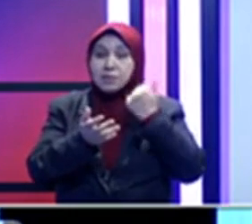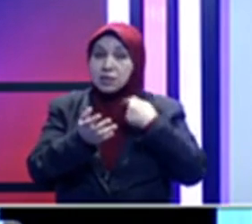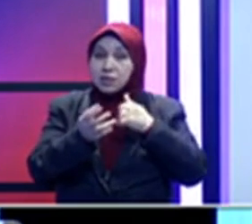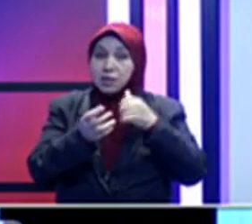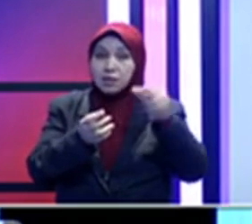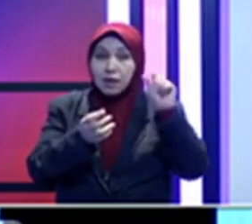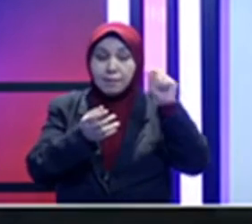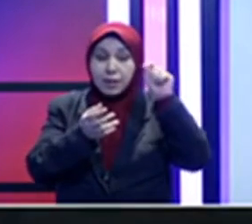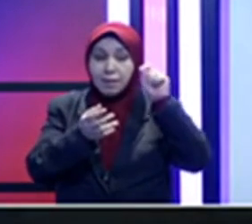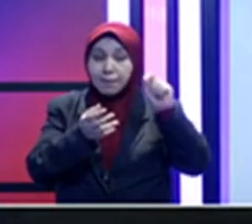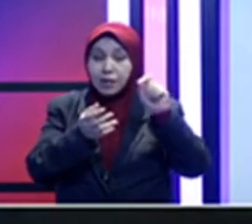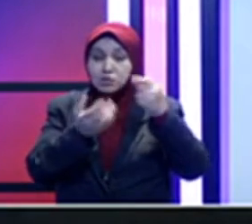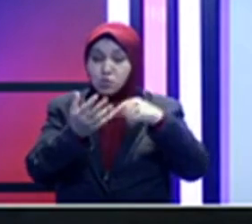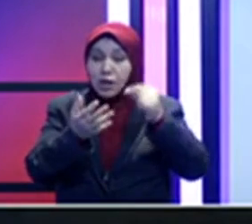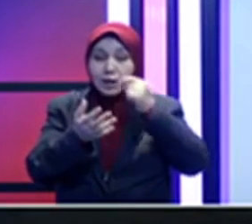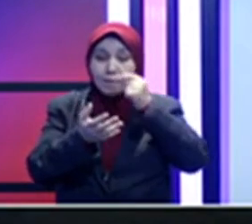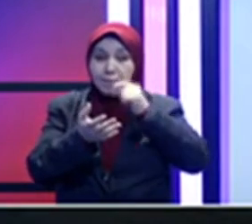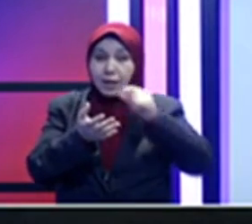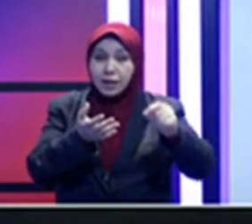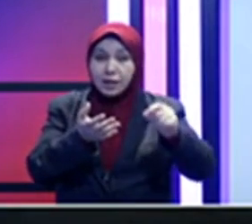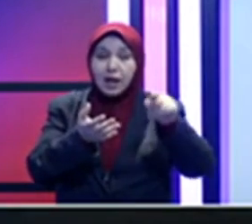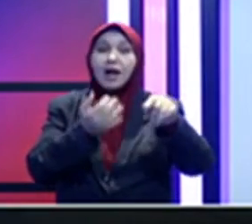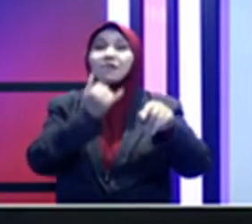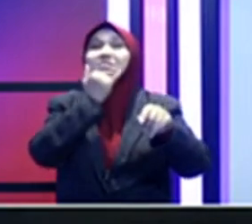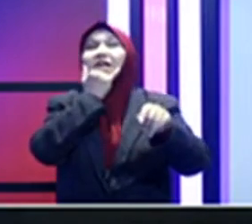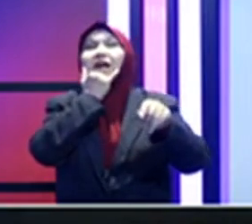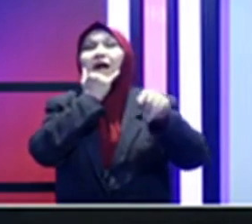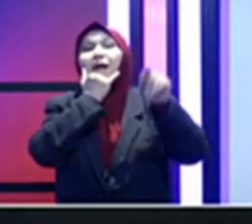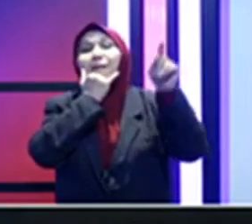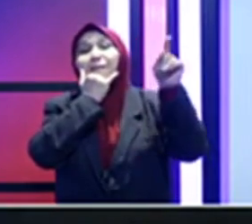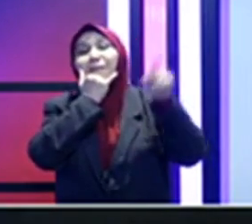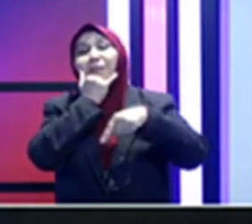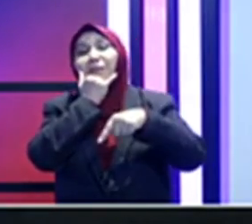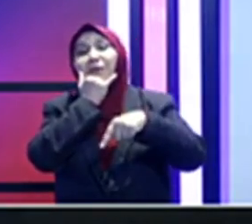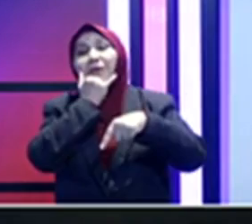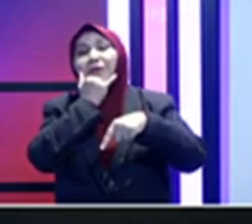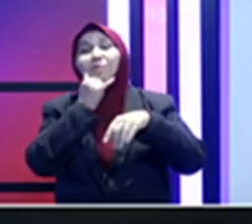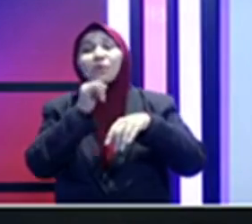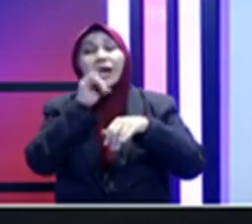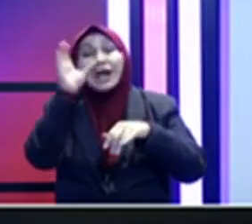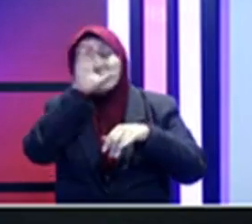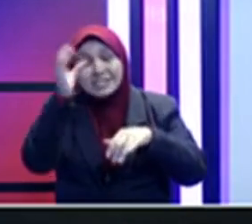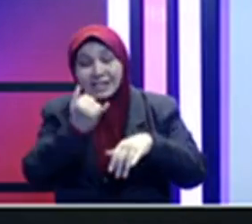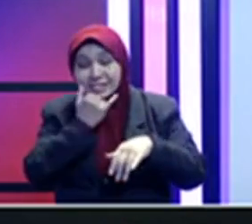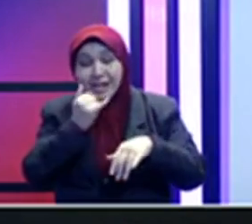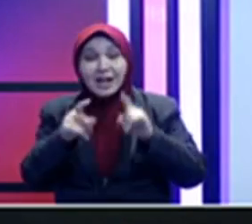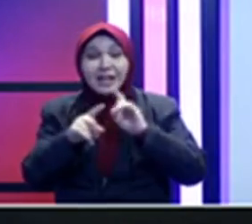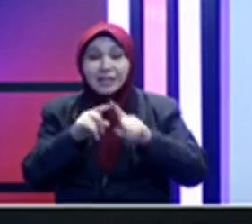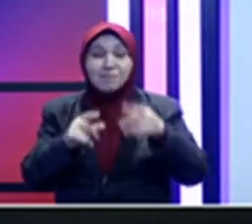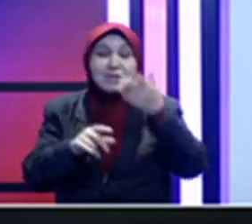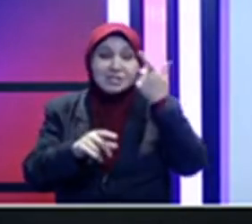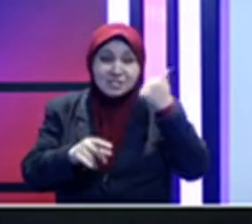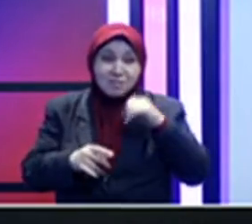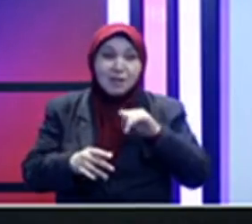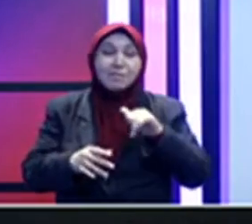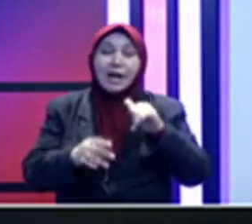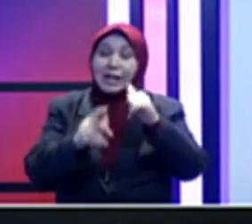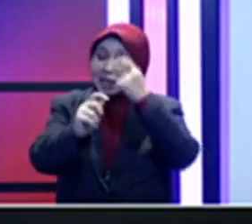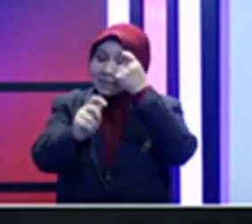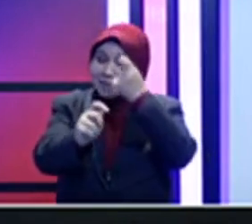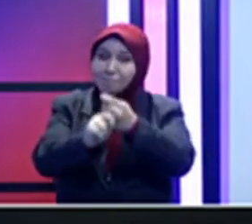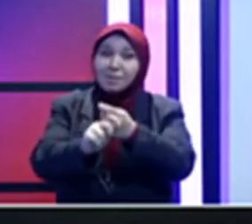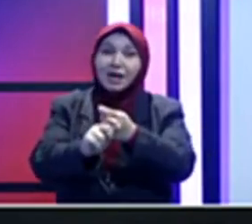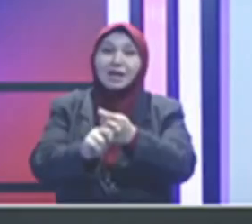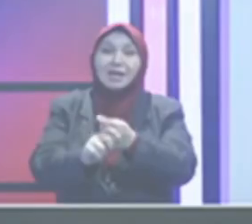pegang Penang sampahnya gapensi ada salah potong rempeyek kesalahan tuh maksudnya saya al-hakim shop akhlak yang tepat langsung